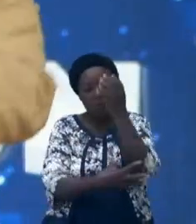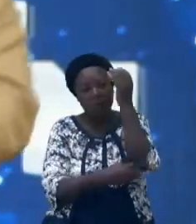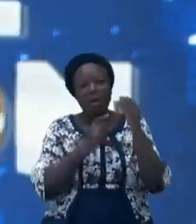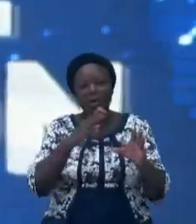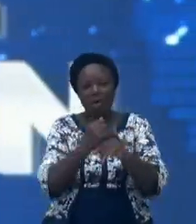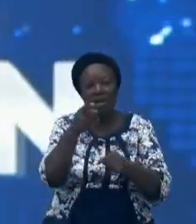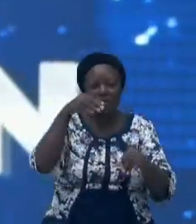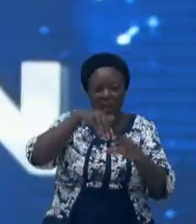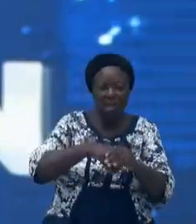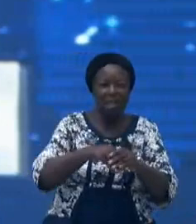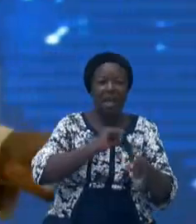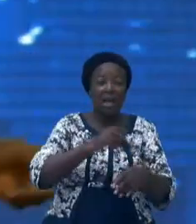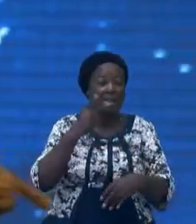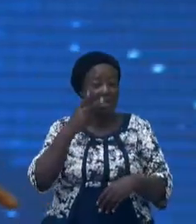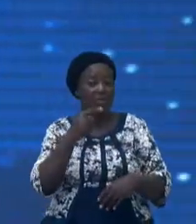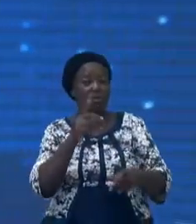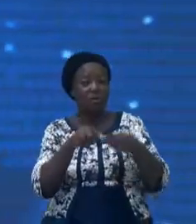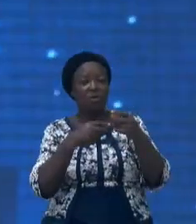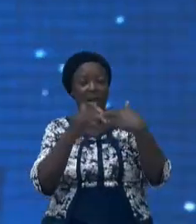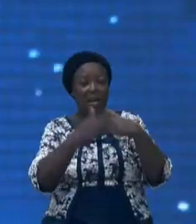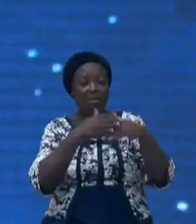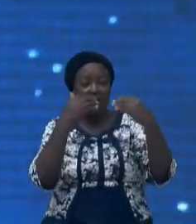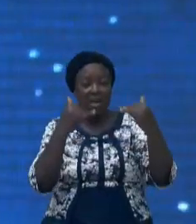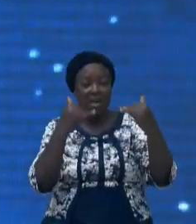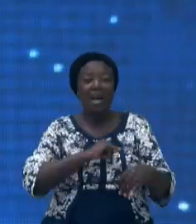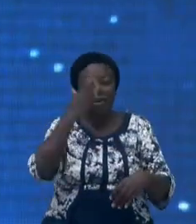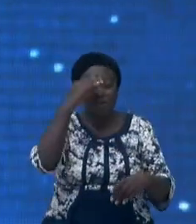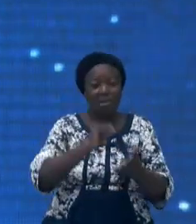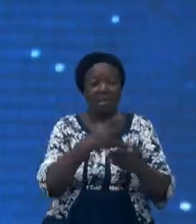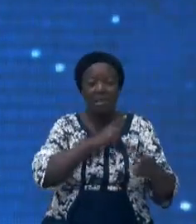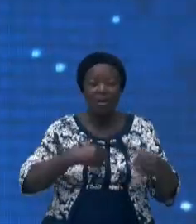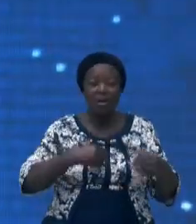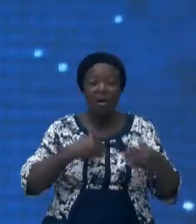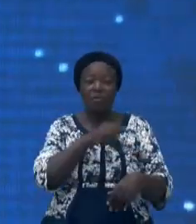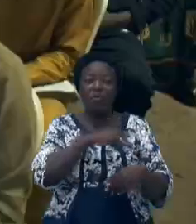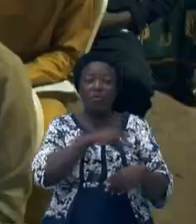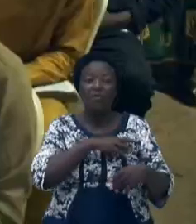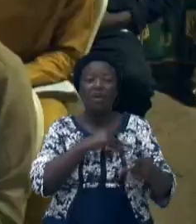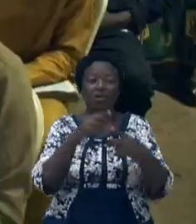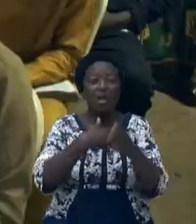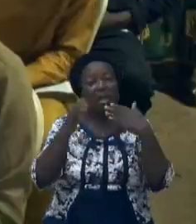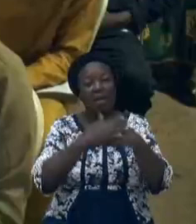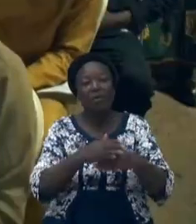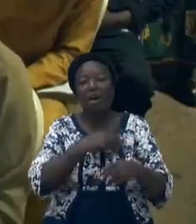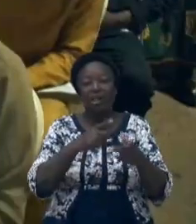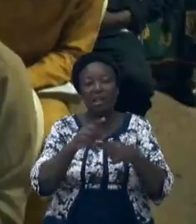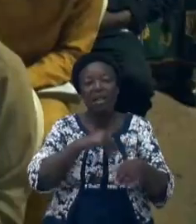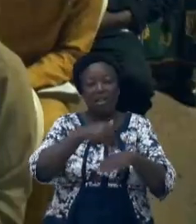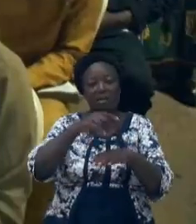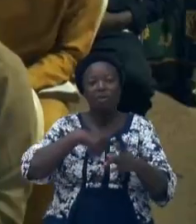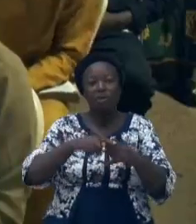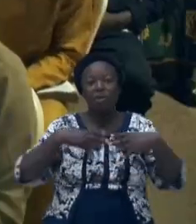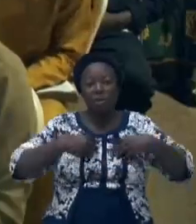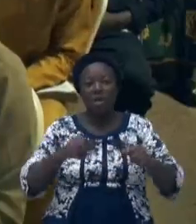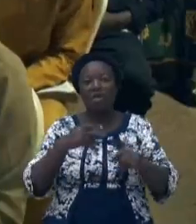ciel même si tu es pauvre il va t'amener là bas je vois un candidat pour le ciel la barre et